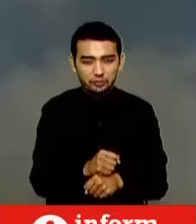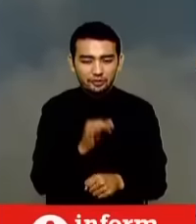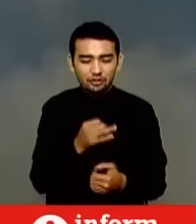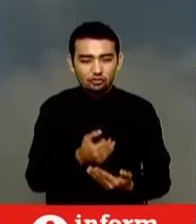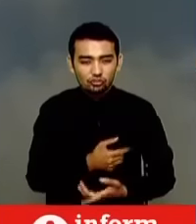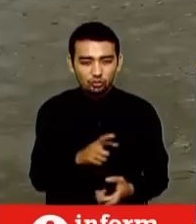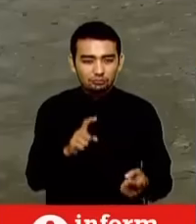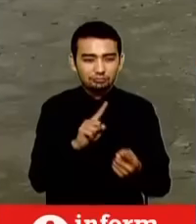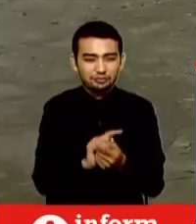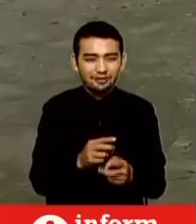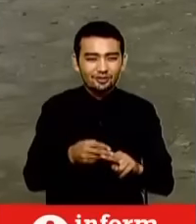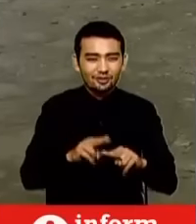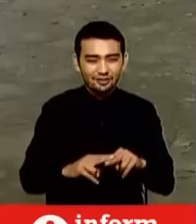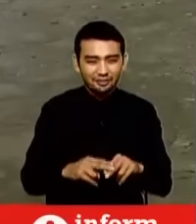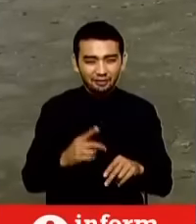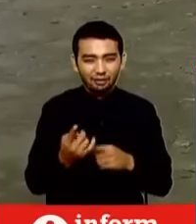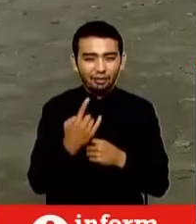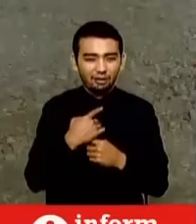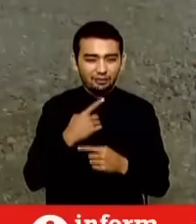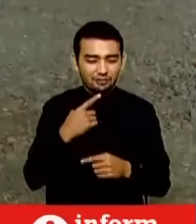которые считают себя обманутыми.